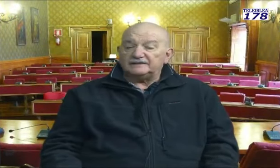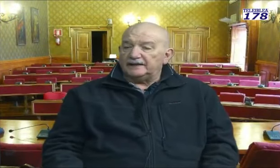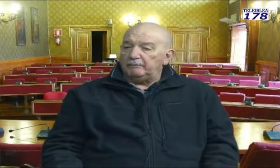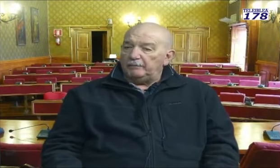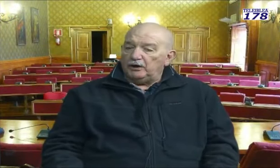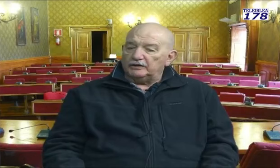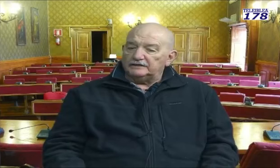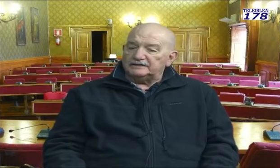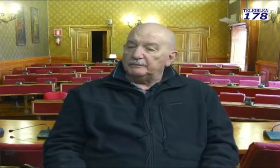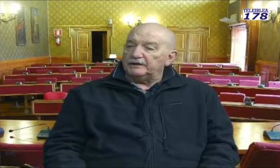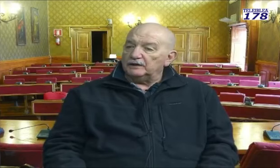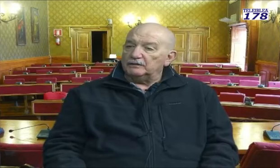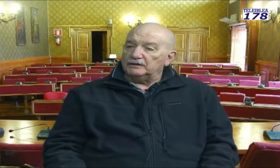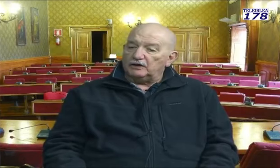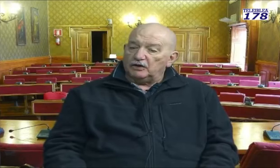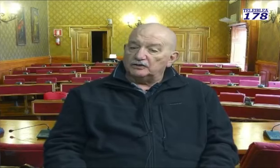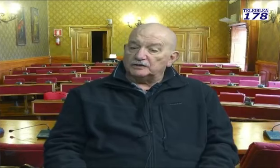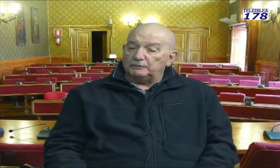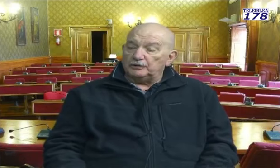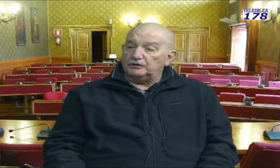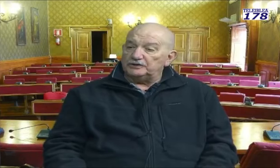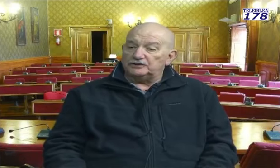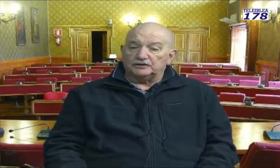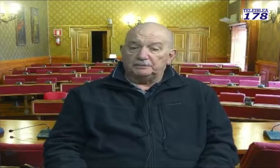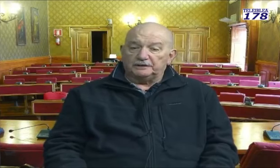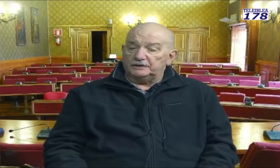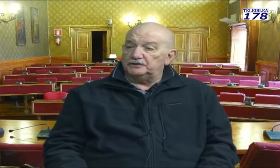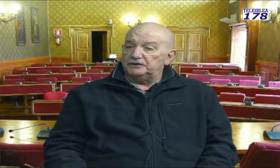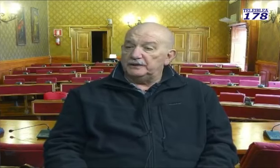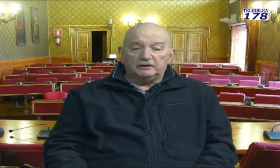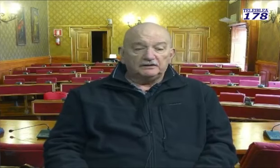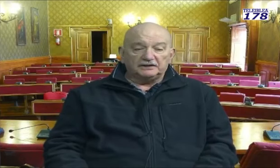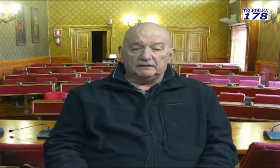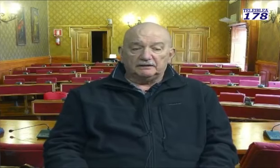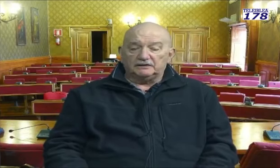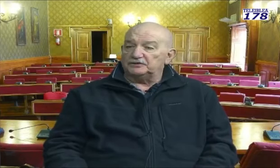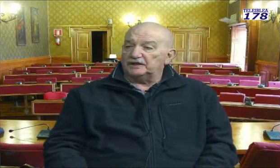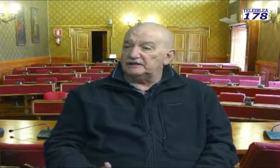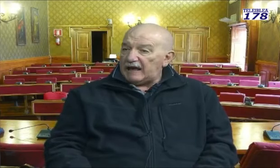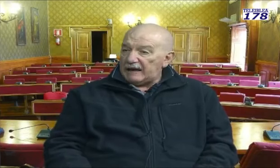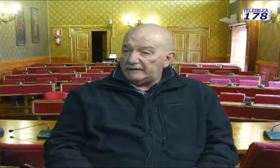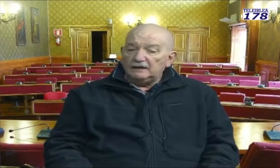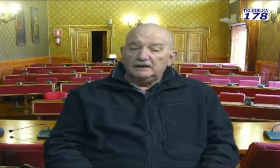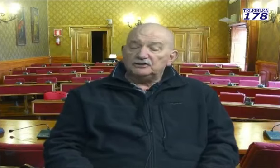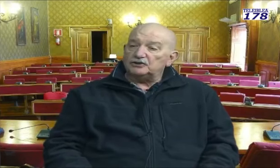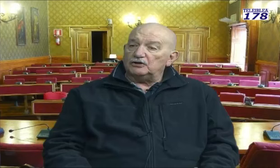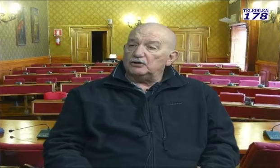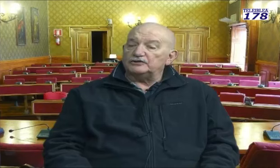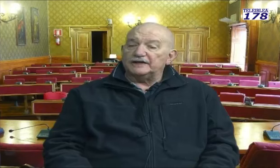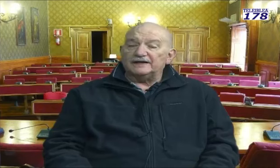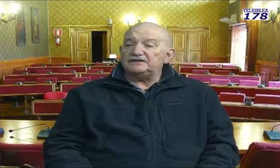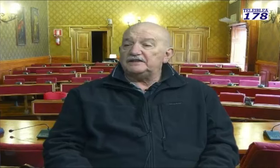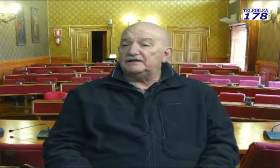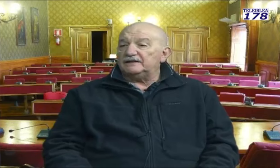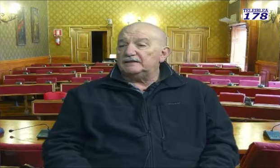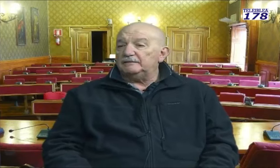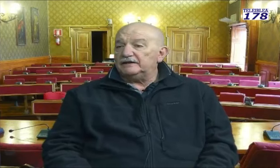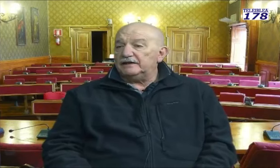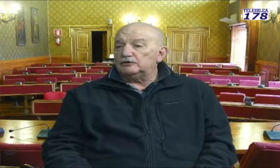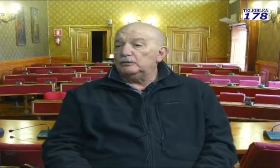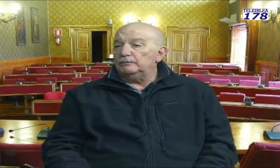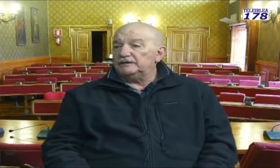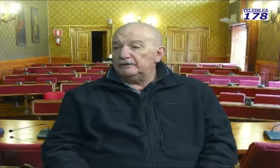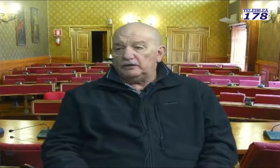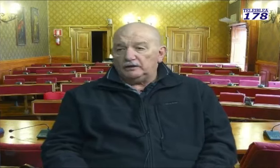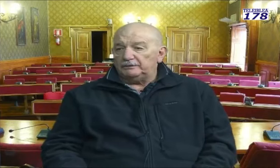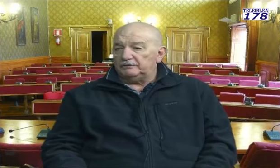ecco. Che sarebbe ora di saperne qualche cosa, ma poi non c'è solo il parcheggio di Ibla, c'è la Ragusa Catania, ci sono cose che la gente ha